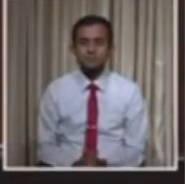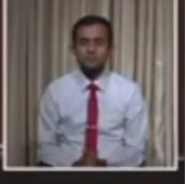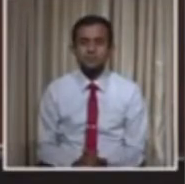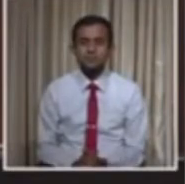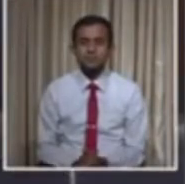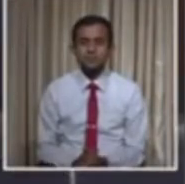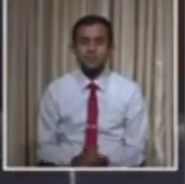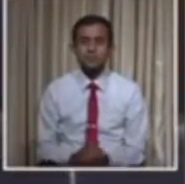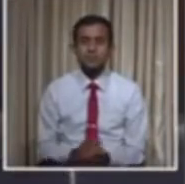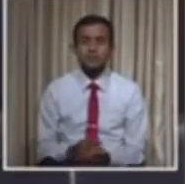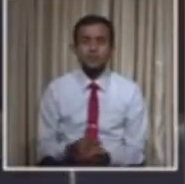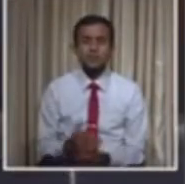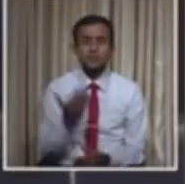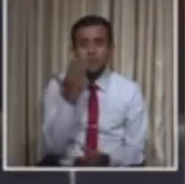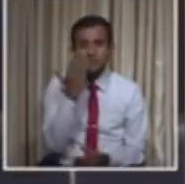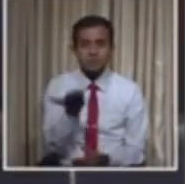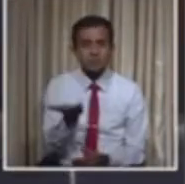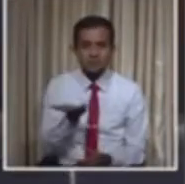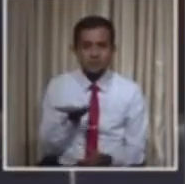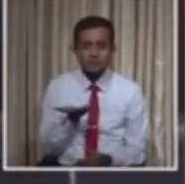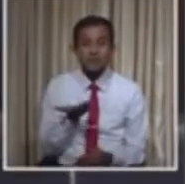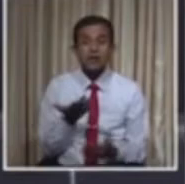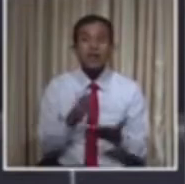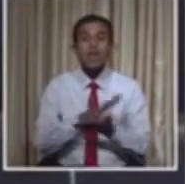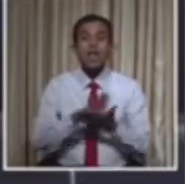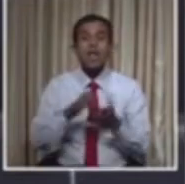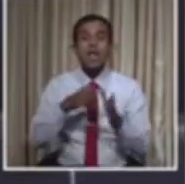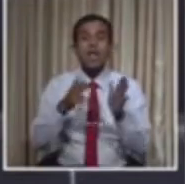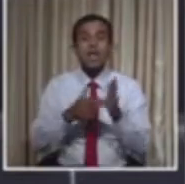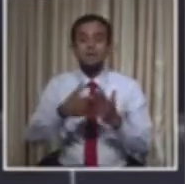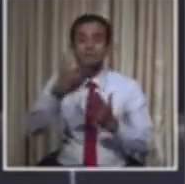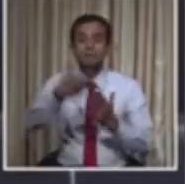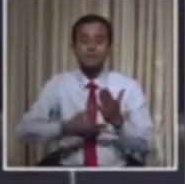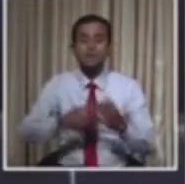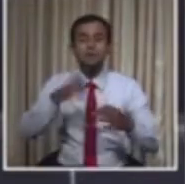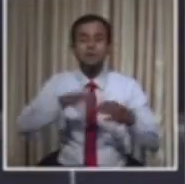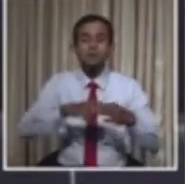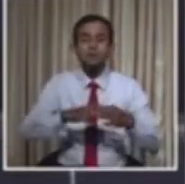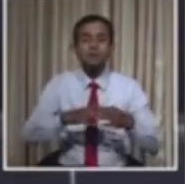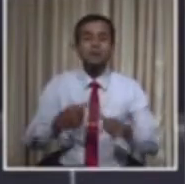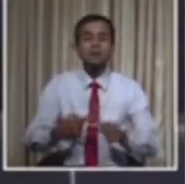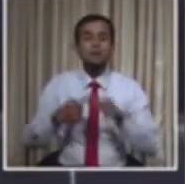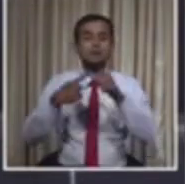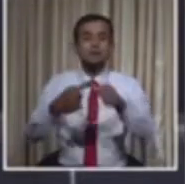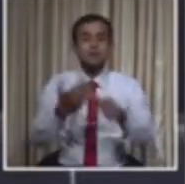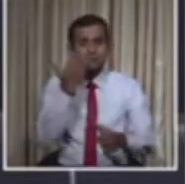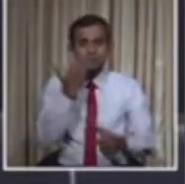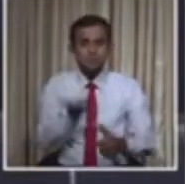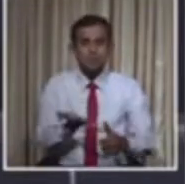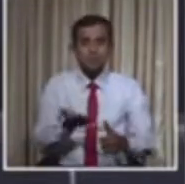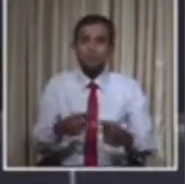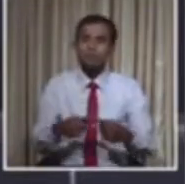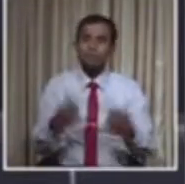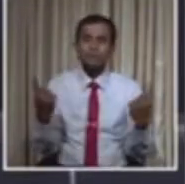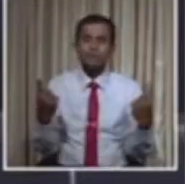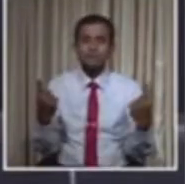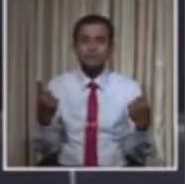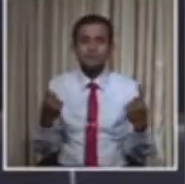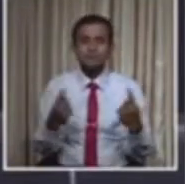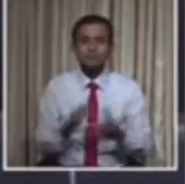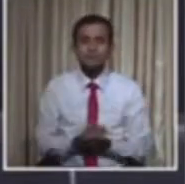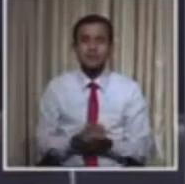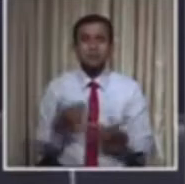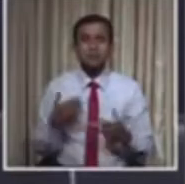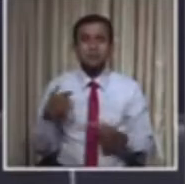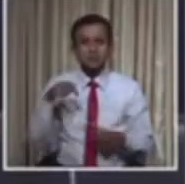නායකතුමා අපිට පෙන්නනවා නම් ඒ හැන්සාඩ් වල මොකද්ද ඔබතුමා ගත්තේ ප්‍රශ්නේ මොකද්ද අපි දුන්නේ පිළිතුර කියලා අපි මෙහෙම වෙනම විවාද තියමු මම